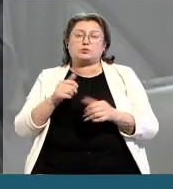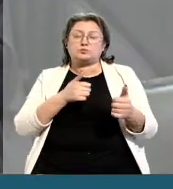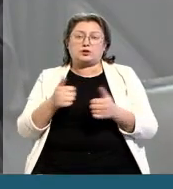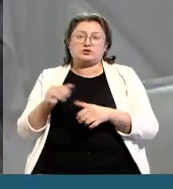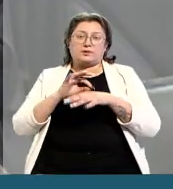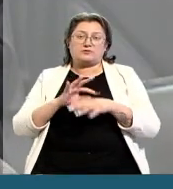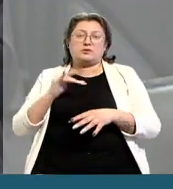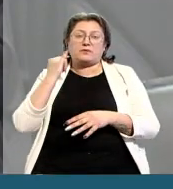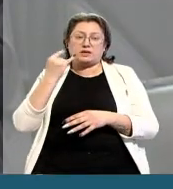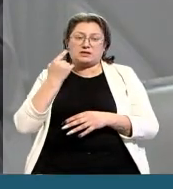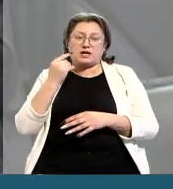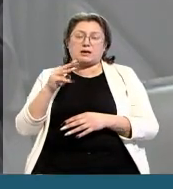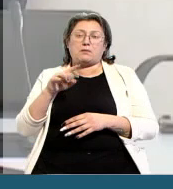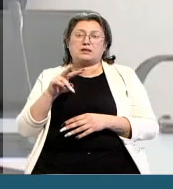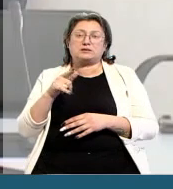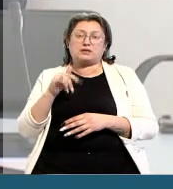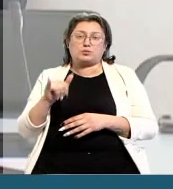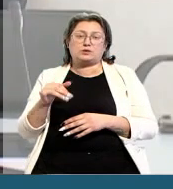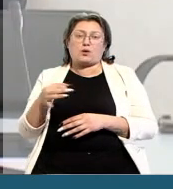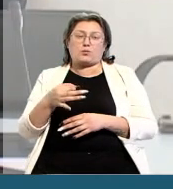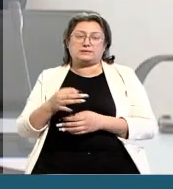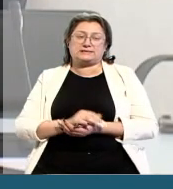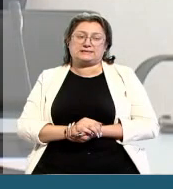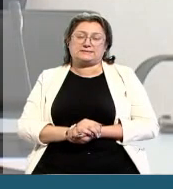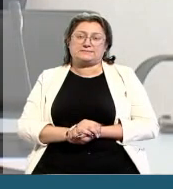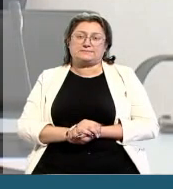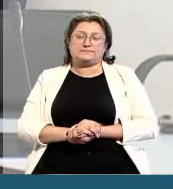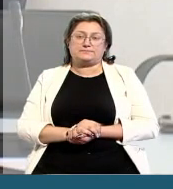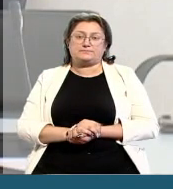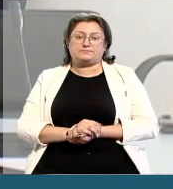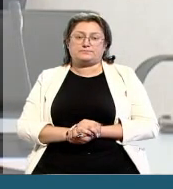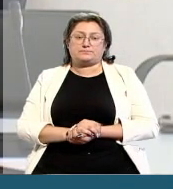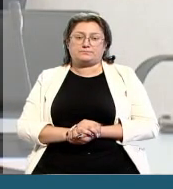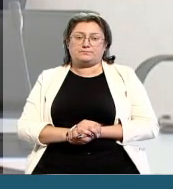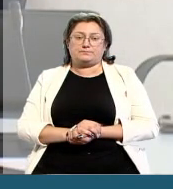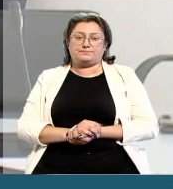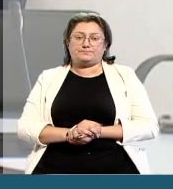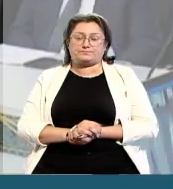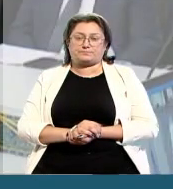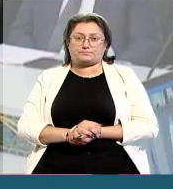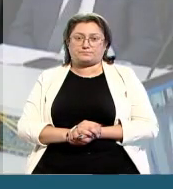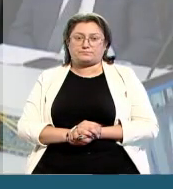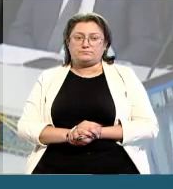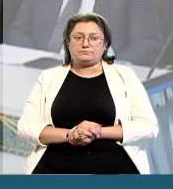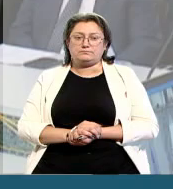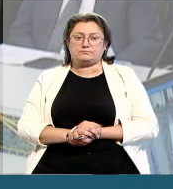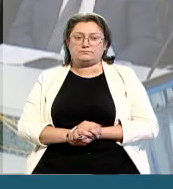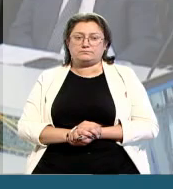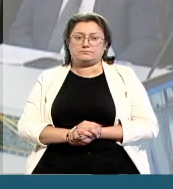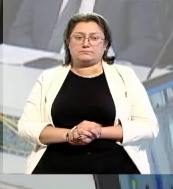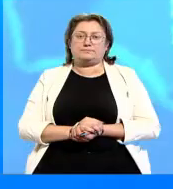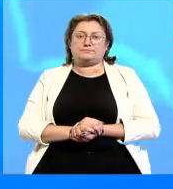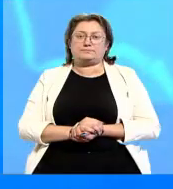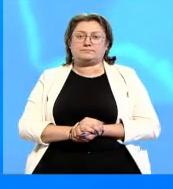бағытталған. Айта кету керек, бұл жоба Павлодар мен Маңғыстау облыстарында сәтті жүзеге асырылып отыр. Шерхан Нұрханұлы, Алексей Руденко, Қостанай